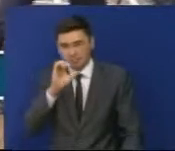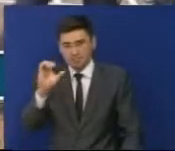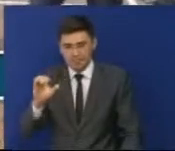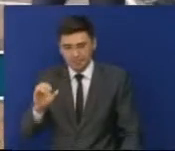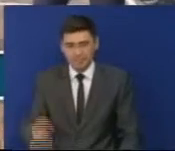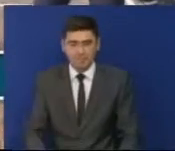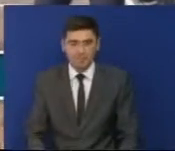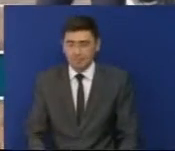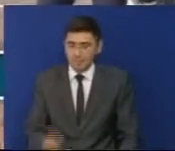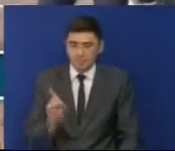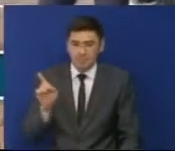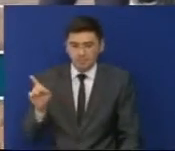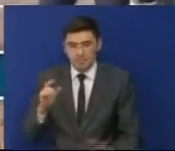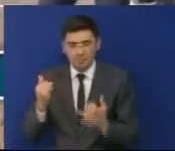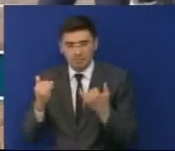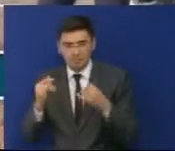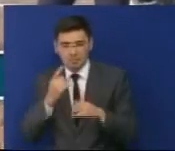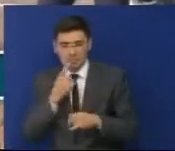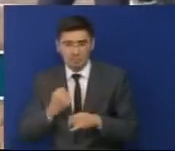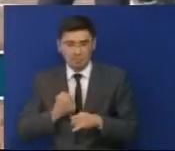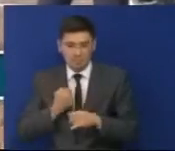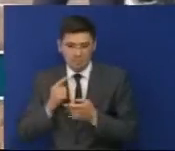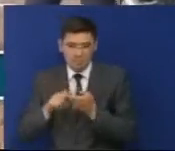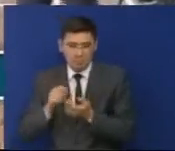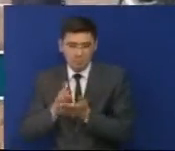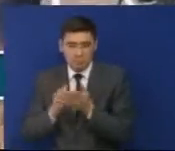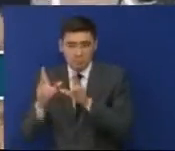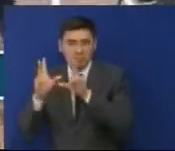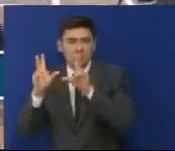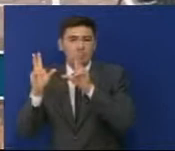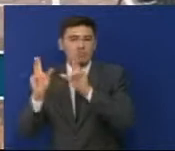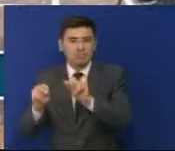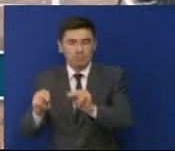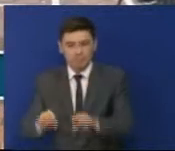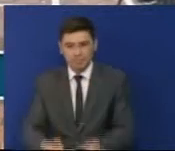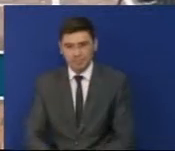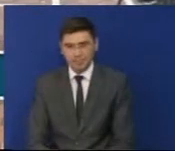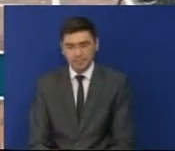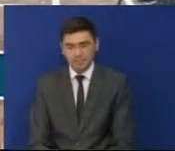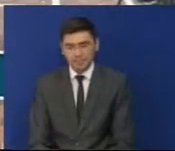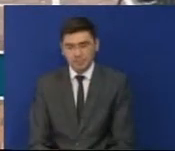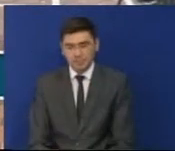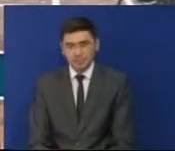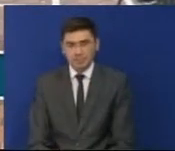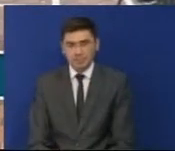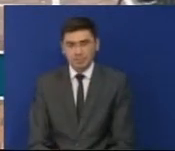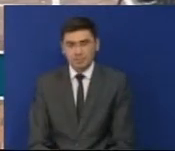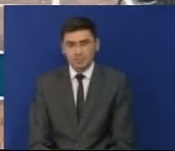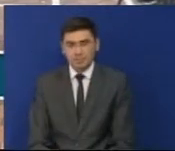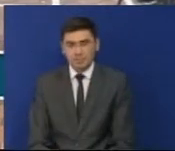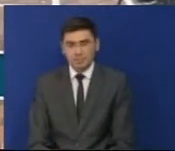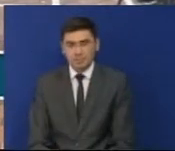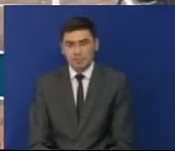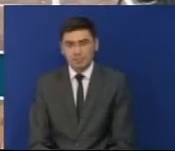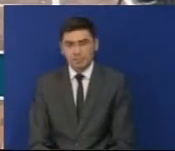сен тәрбиеленушілерінің қатарына кіре отырып, халқыма және отаныма адалда бер қызмет етуге жас